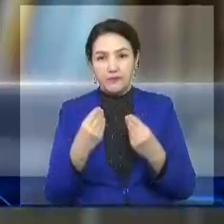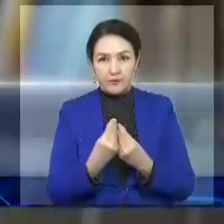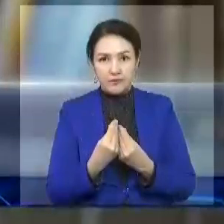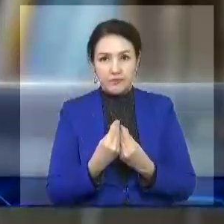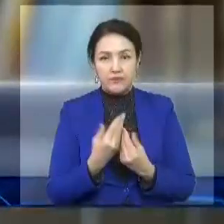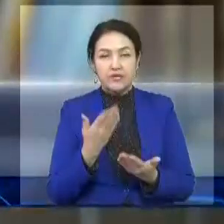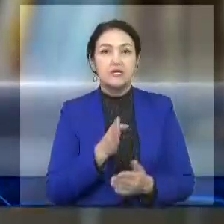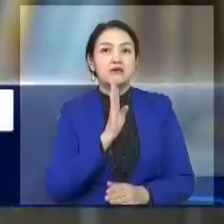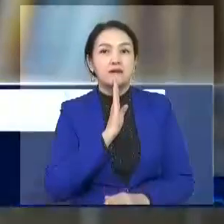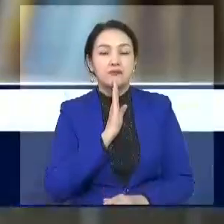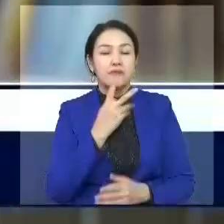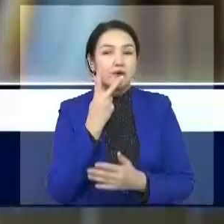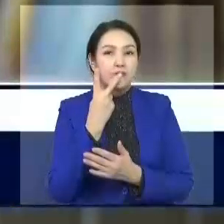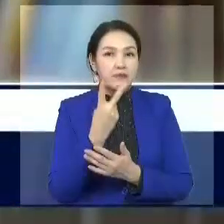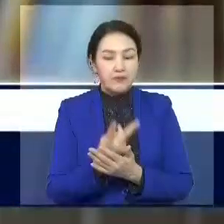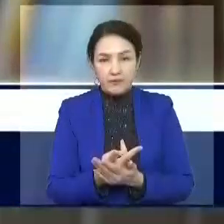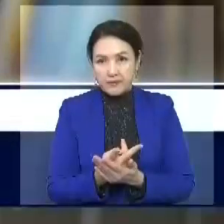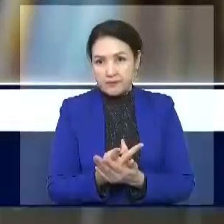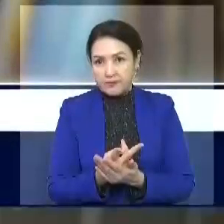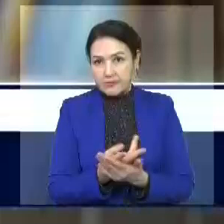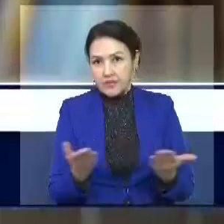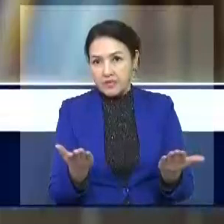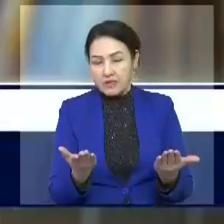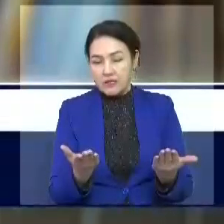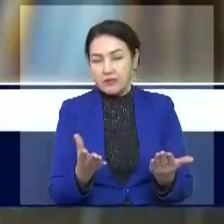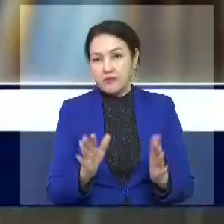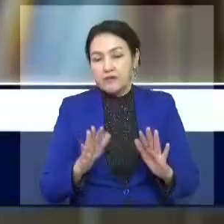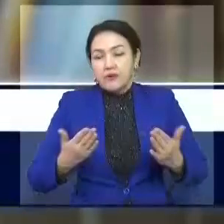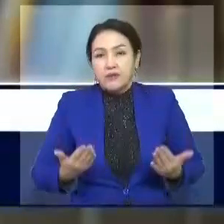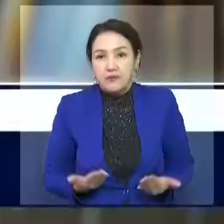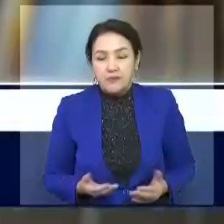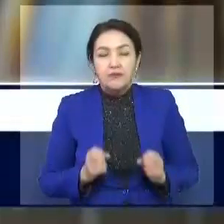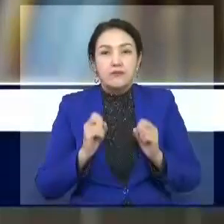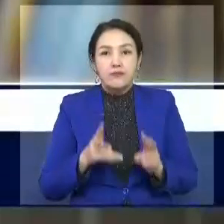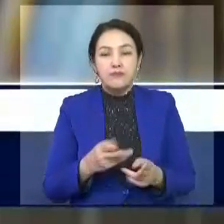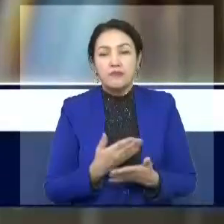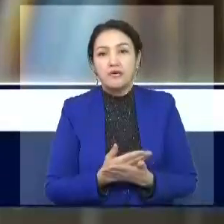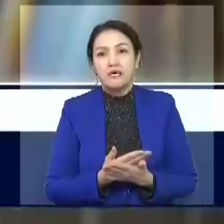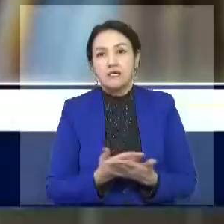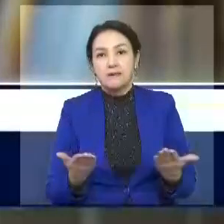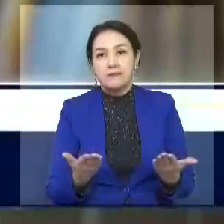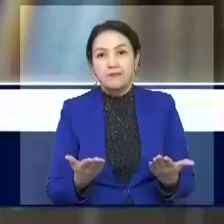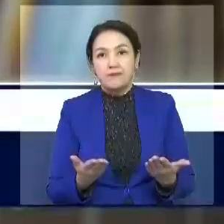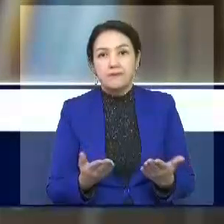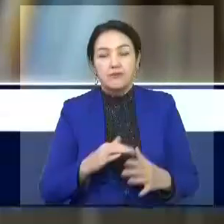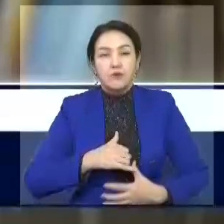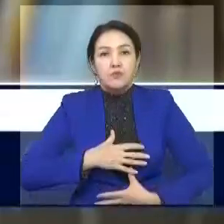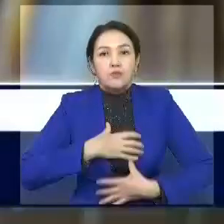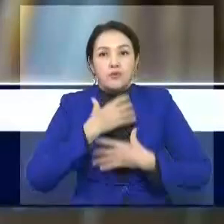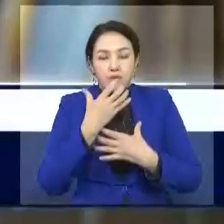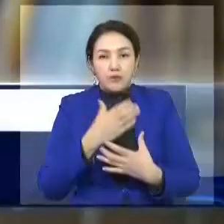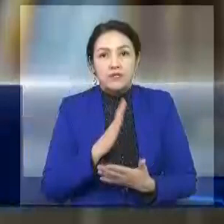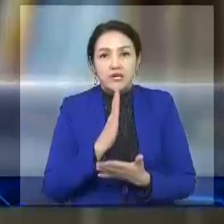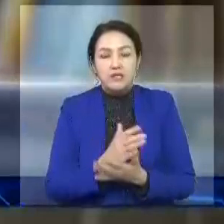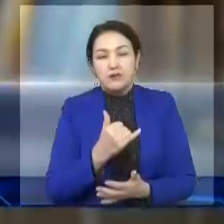эти девочки, увидев их положение, как они живут, они ужаснулись, да, действительно,